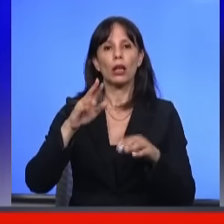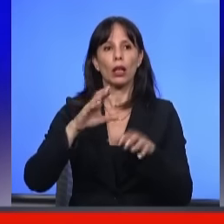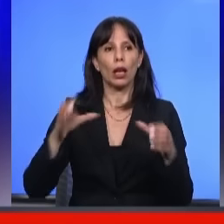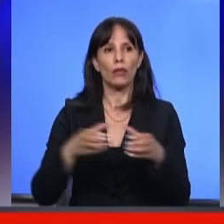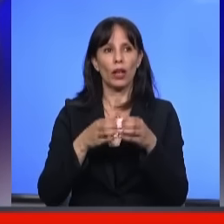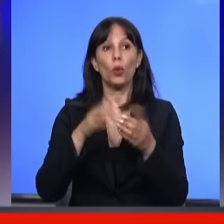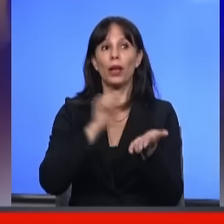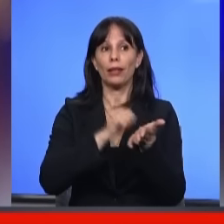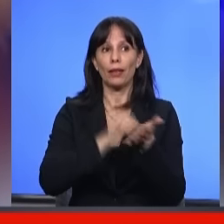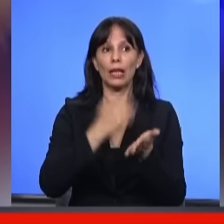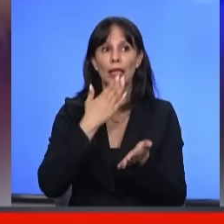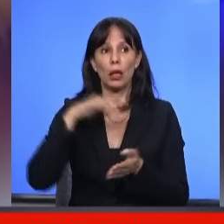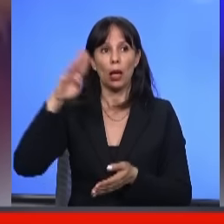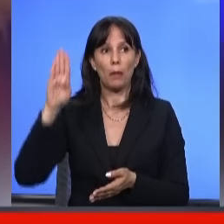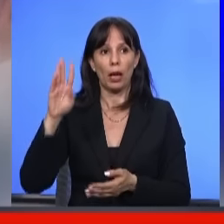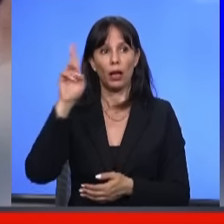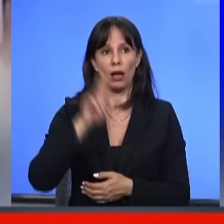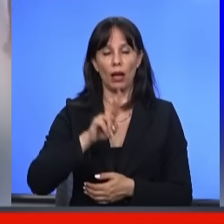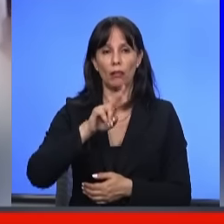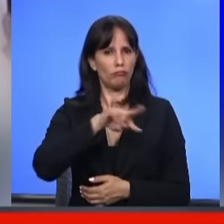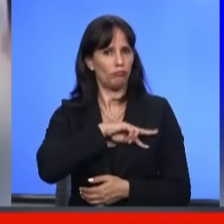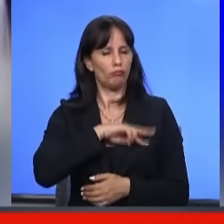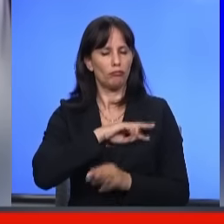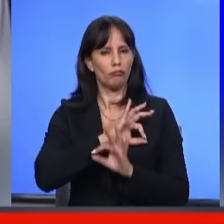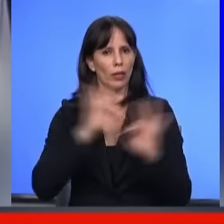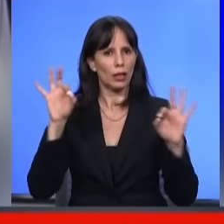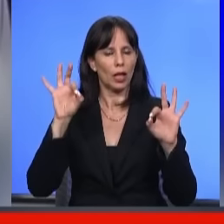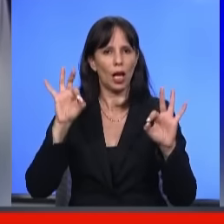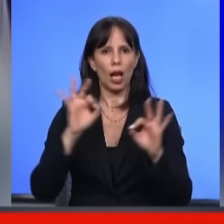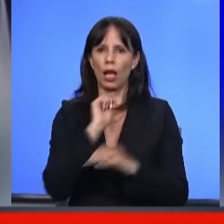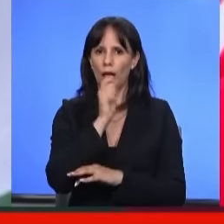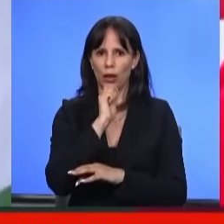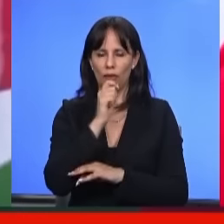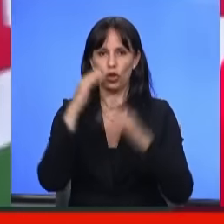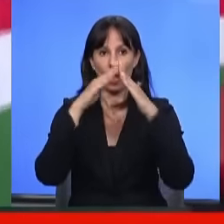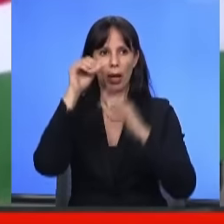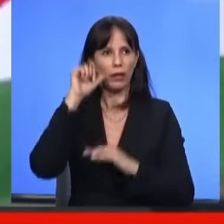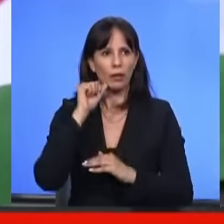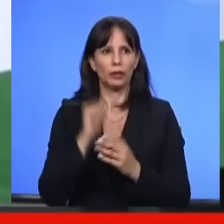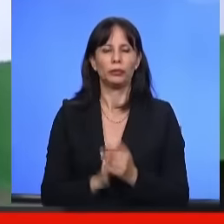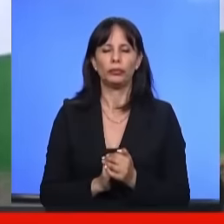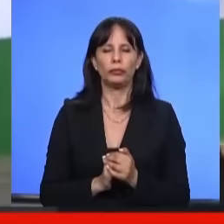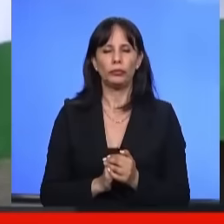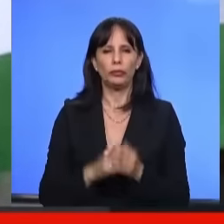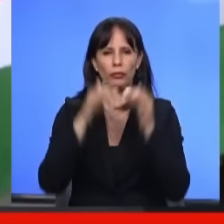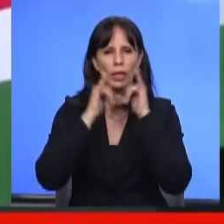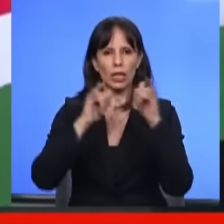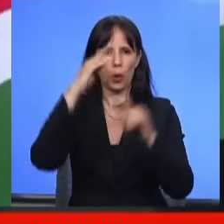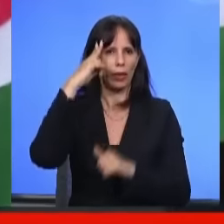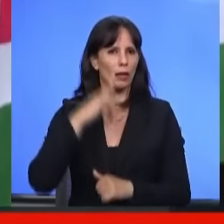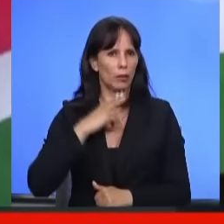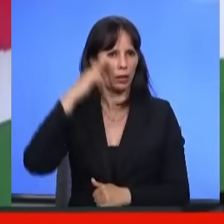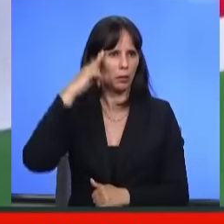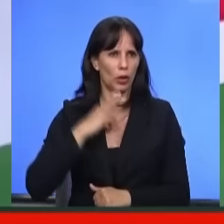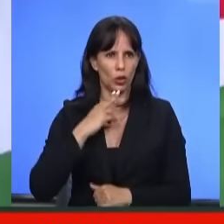העיתונאי הישראלי ברק רביד זכה בפרס ההצטיינות על סיקור הבית הלבן. Shame on you! Shame